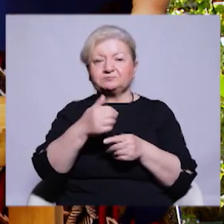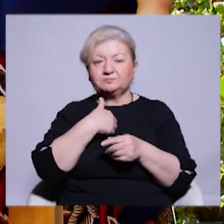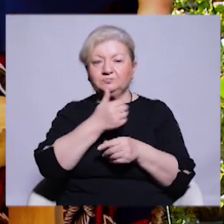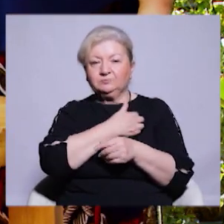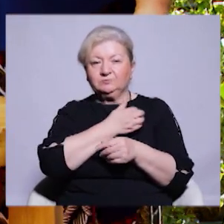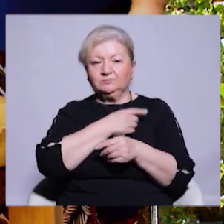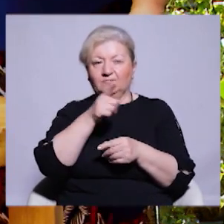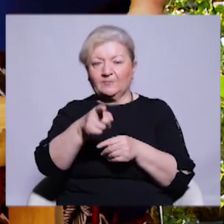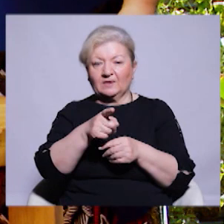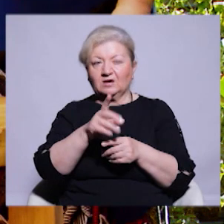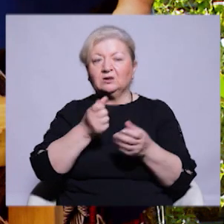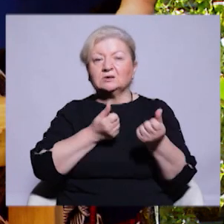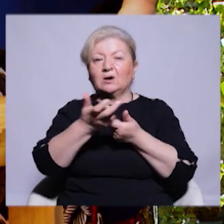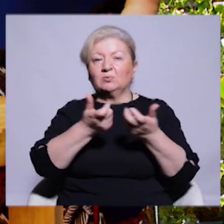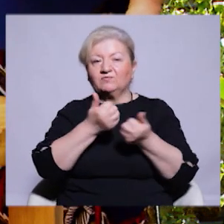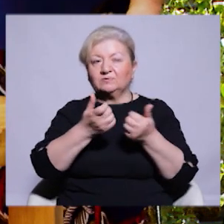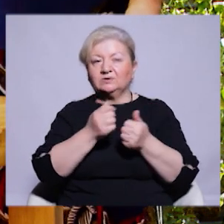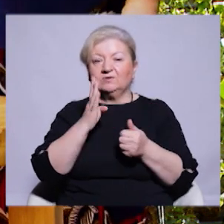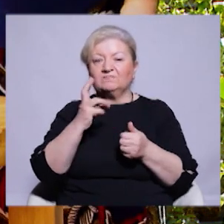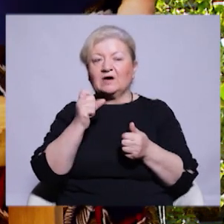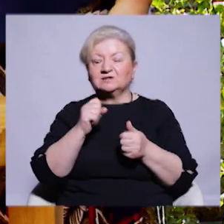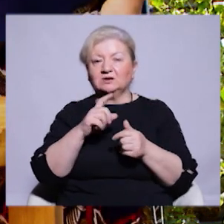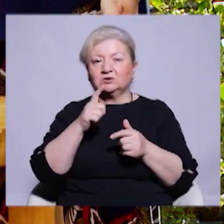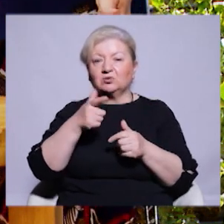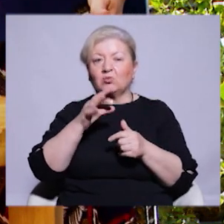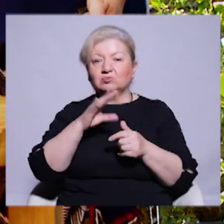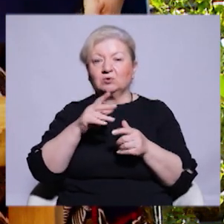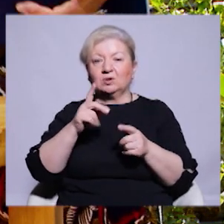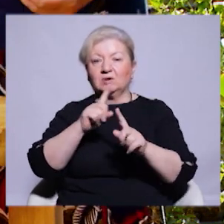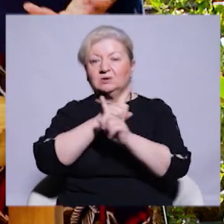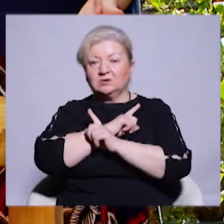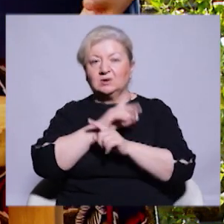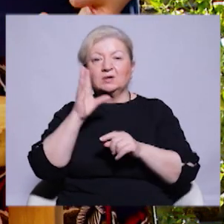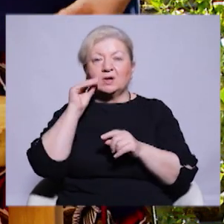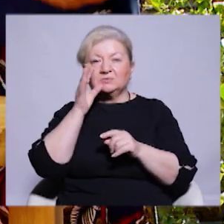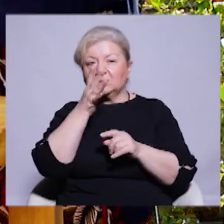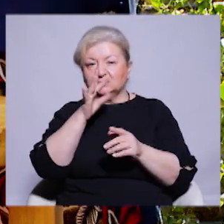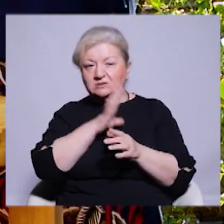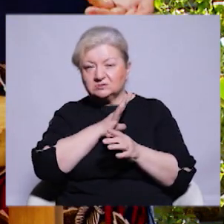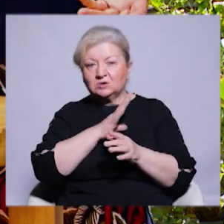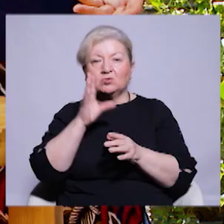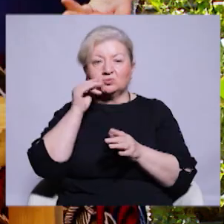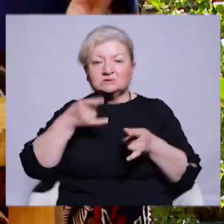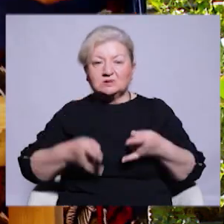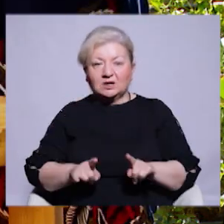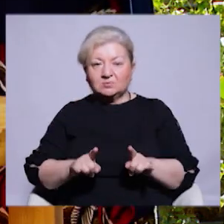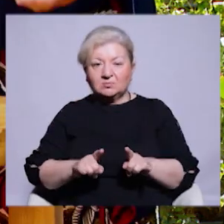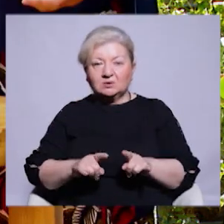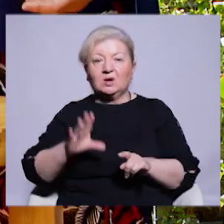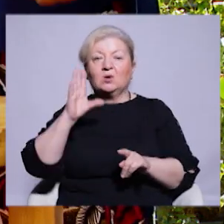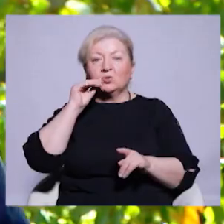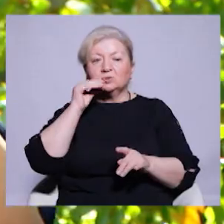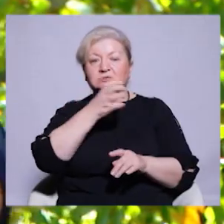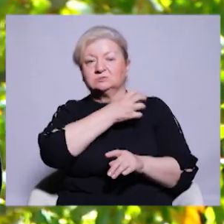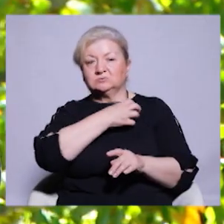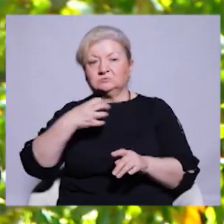მინდა ჩვენ გამოვიანგარიშოთ ვახტანგ გორგასლის გარდაცვალების დროს რამდენი წლის იყო, როდის დაიბადა და როდის